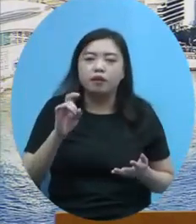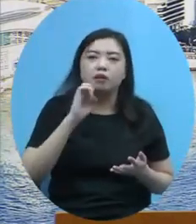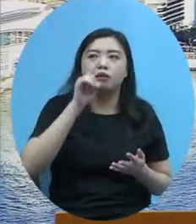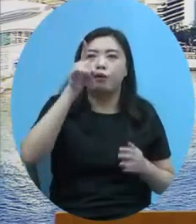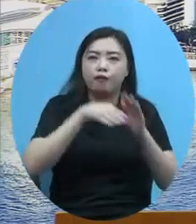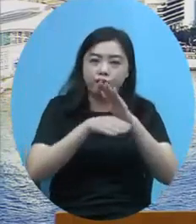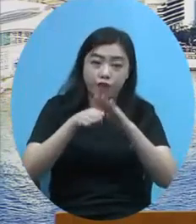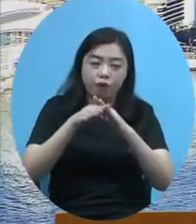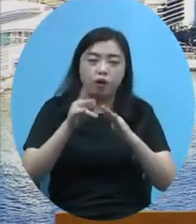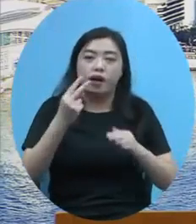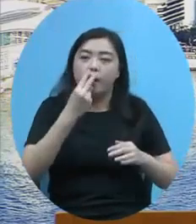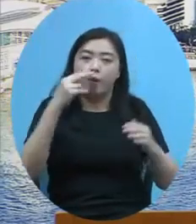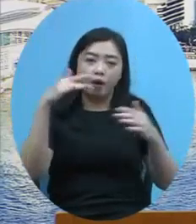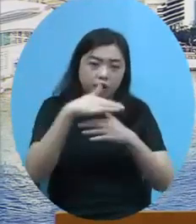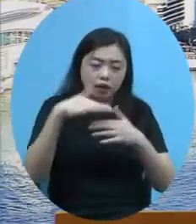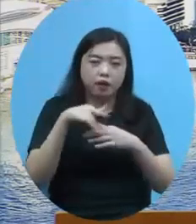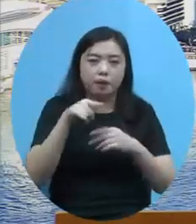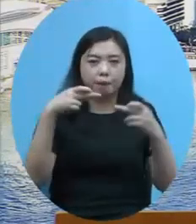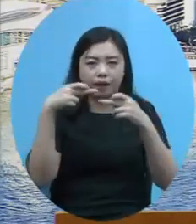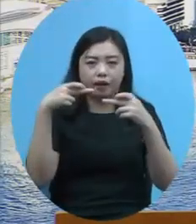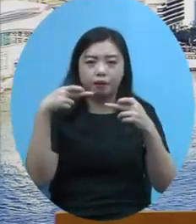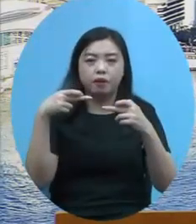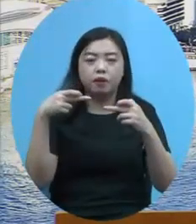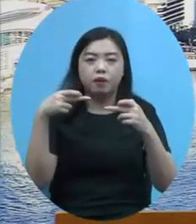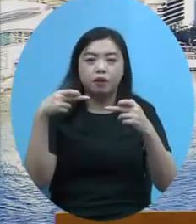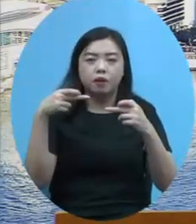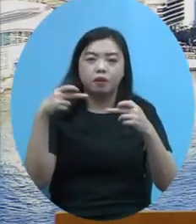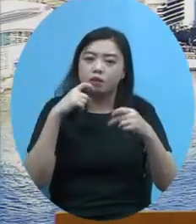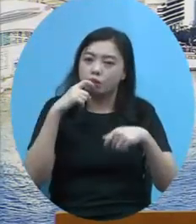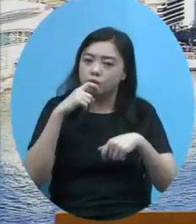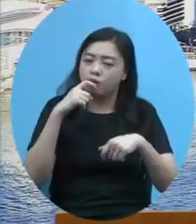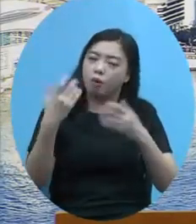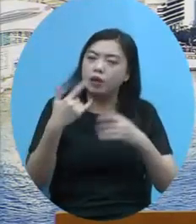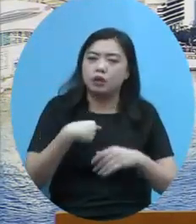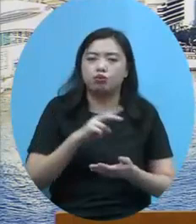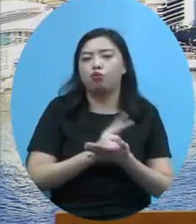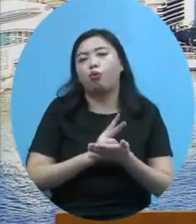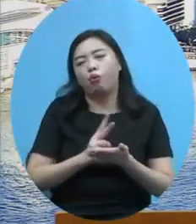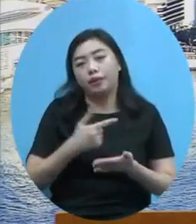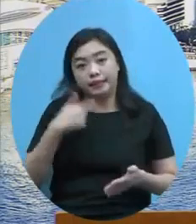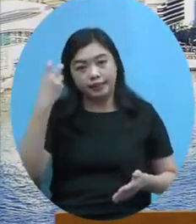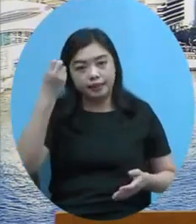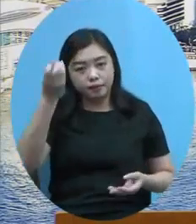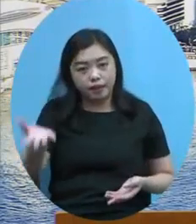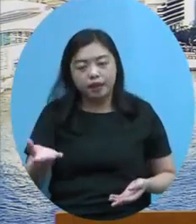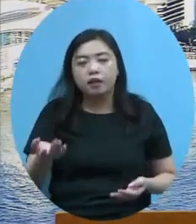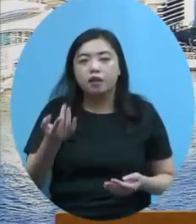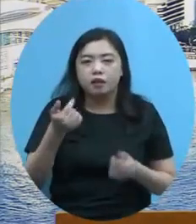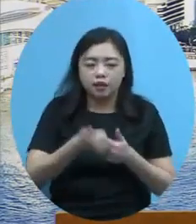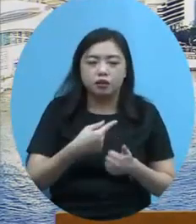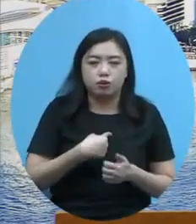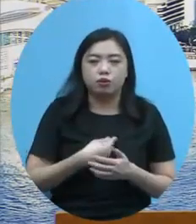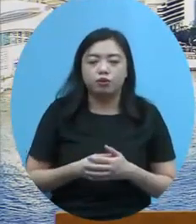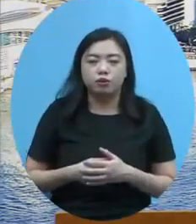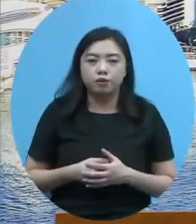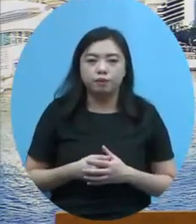某一啲房間咧，嗰個空氣嘅即係平衡上面可能係即係有啲地方需要改善嘅，咁亦都建議咗酒店去跟進翻啦。咁我